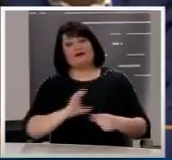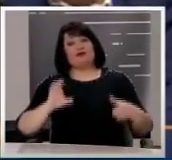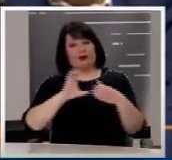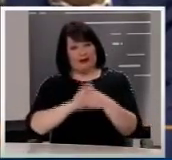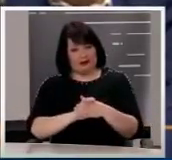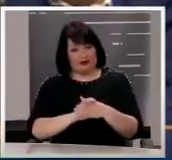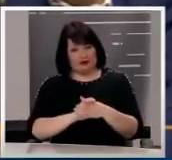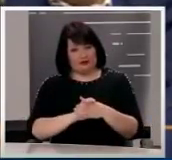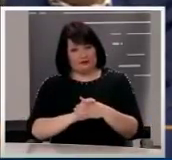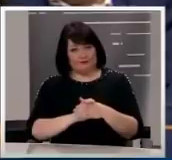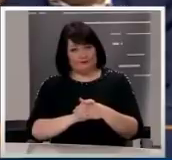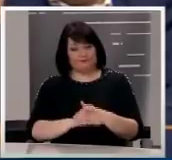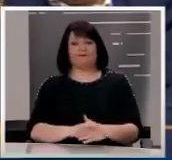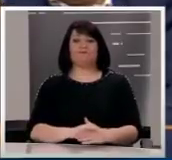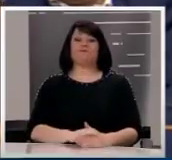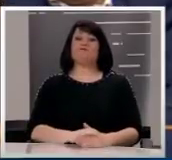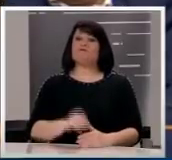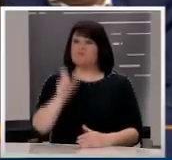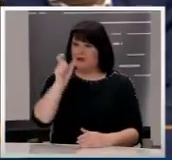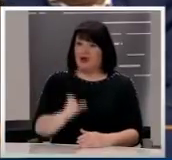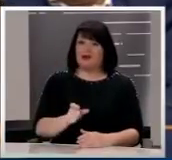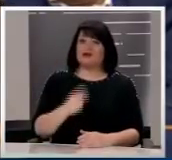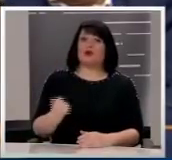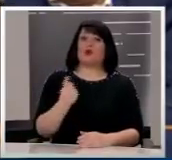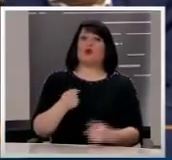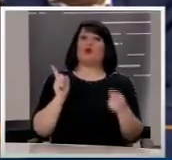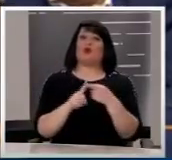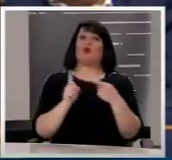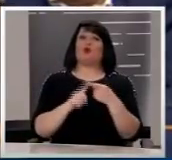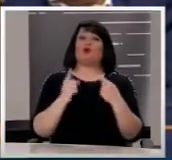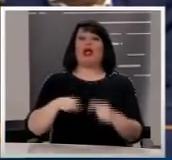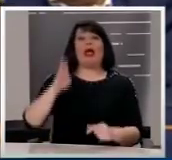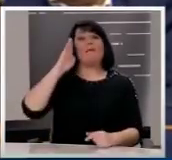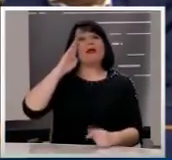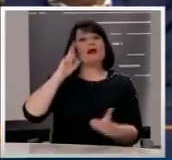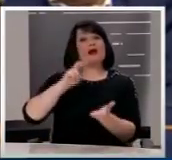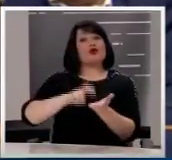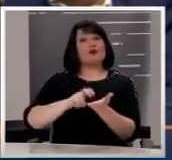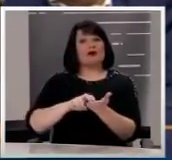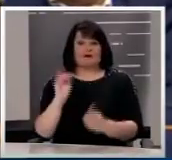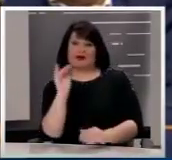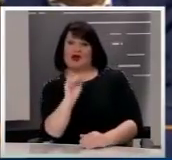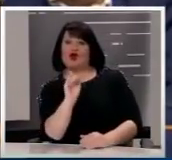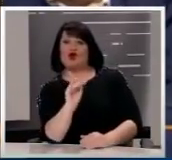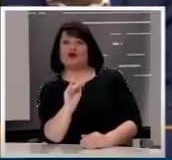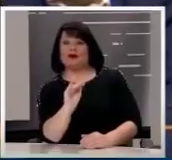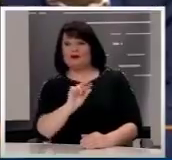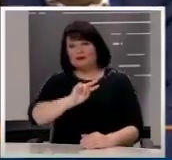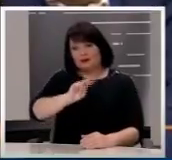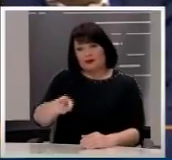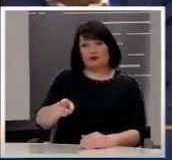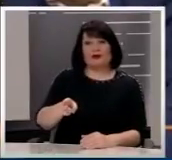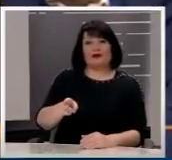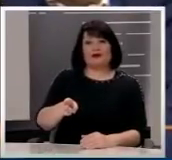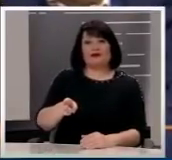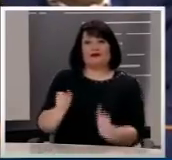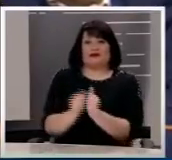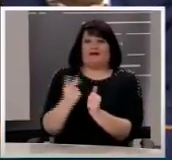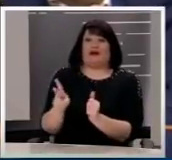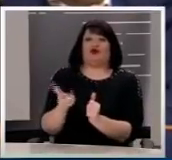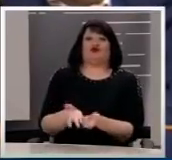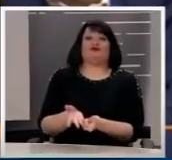ΝΑΤΟ. Μιας και συναντιέστε συχνά τώρα τελευταία με τον Αμερικανό πρέσβη, ρωτήστε τον να σας απαντήσει. Είναι φίλος